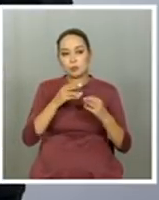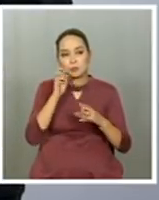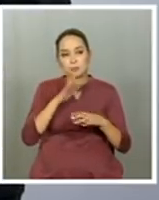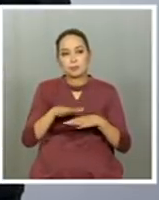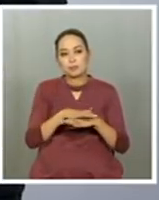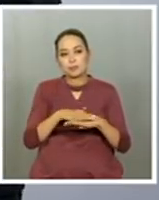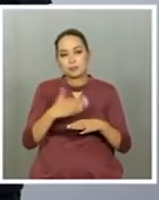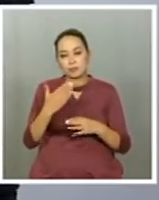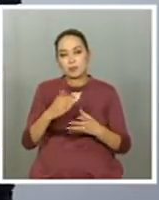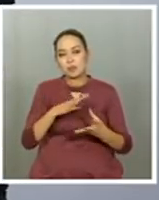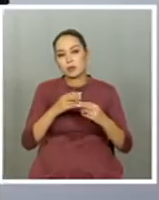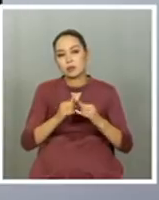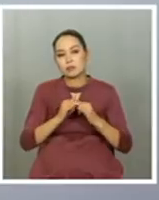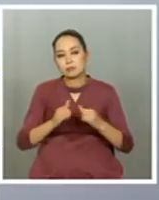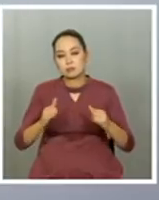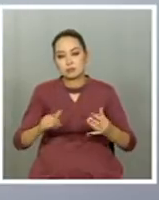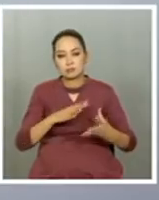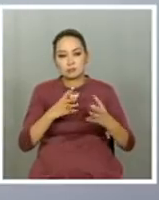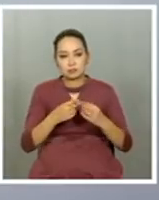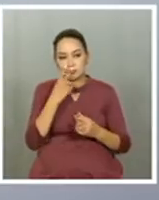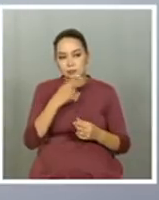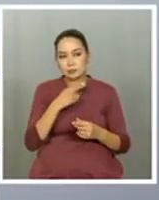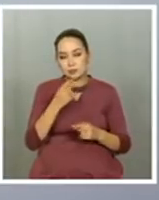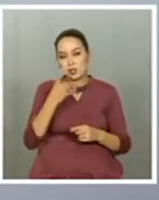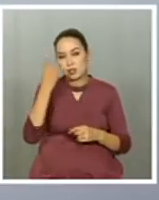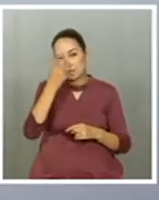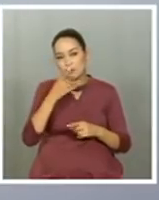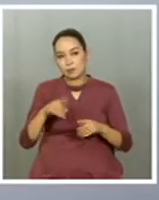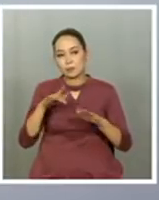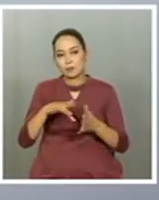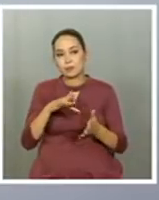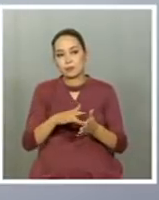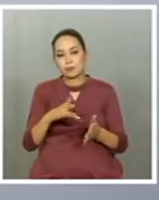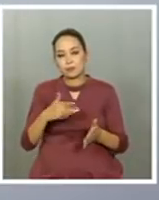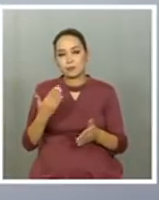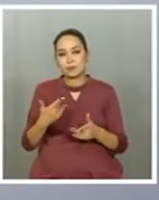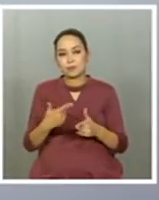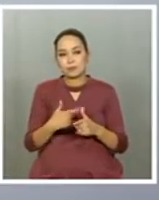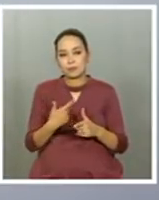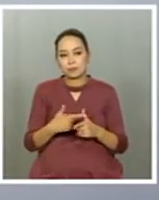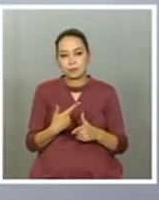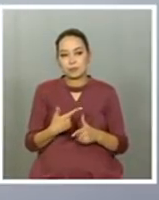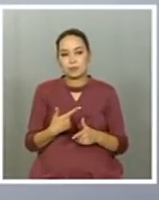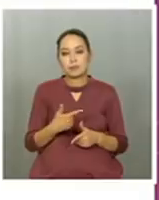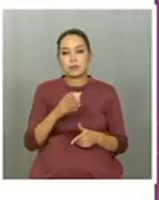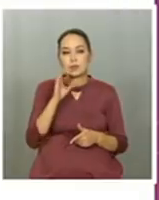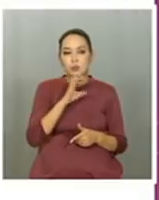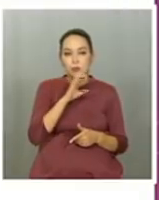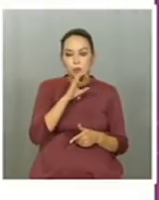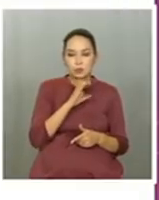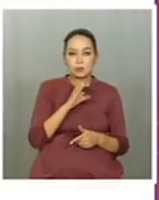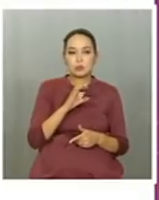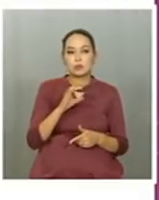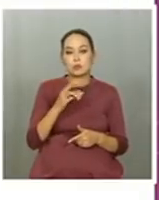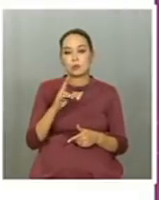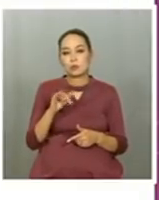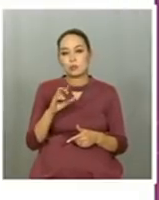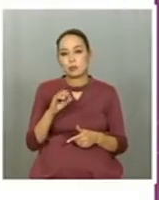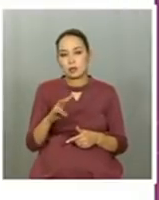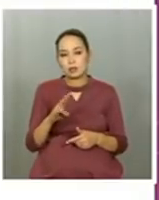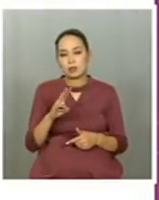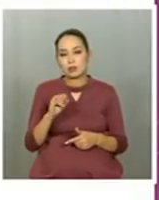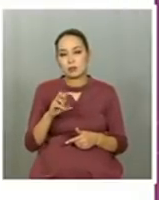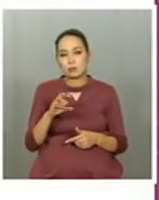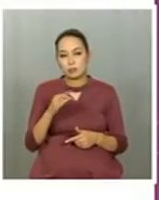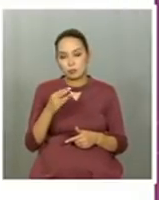көруімізге болады. Яғни Африканың орталық бөлігінде орналасқан, атап айтсақ, Чад, солтүстік, оңтүстік Судан, Конго